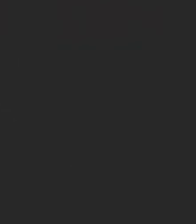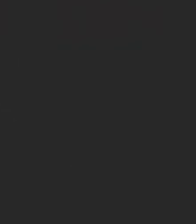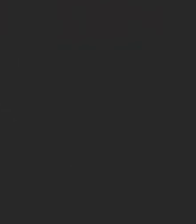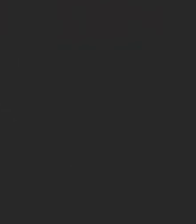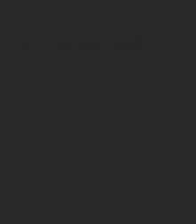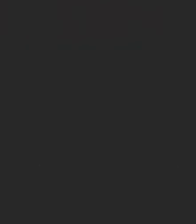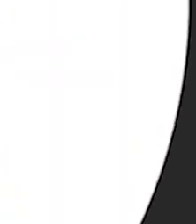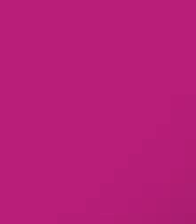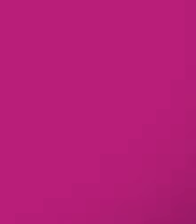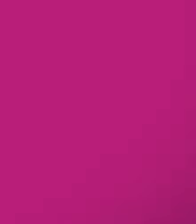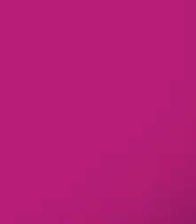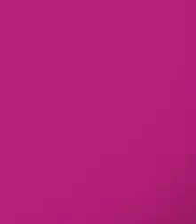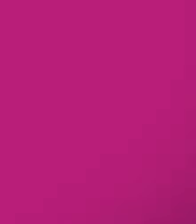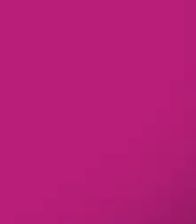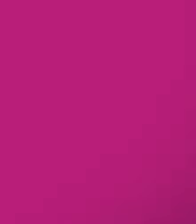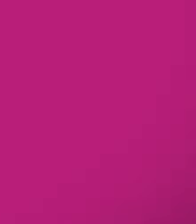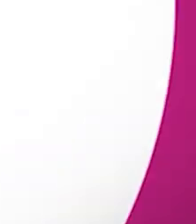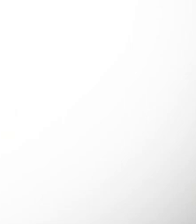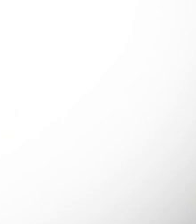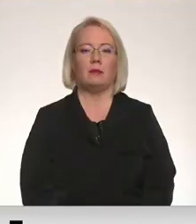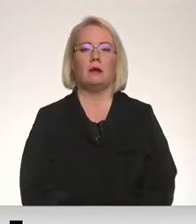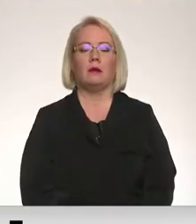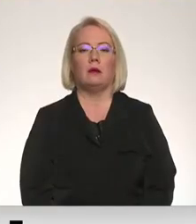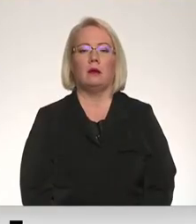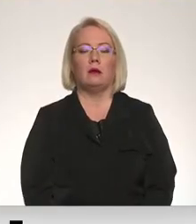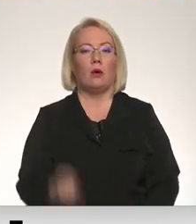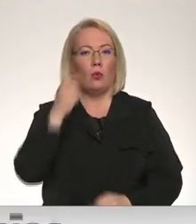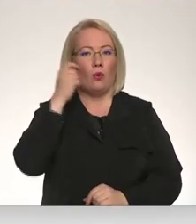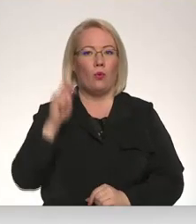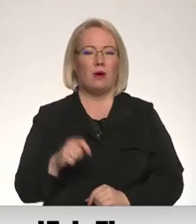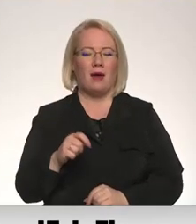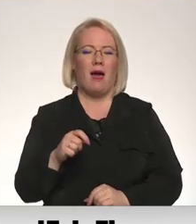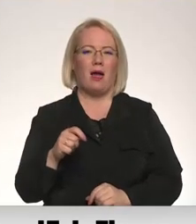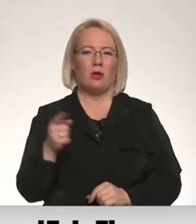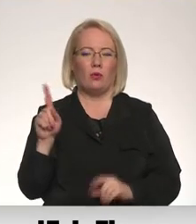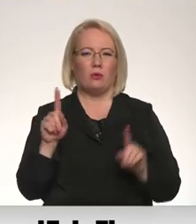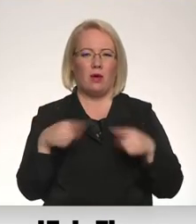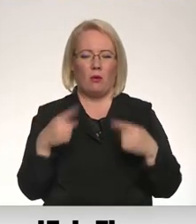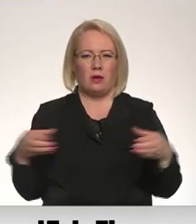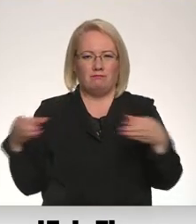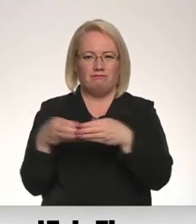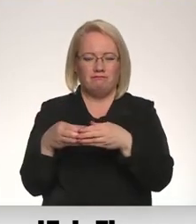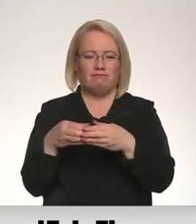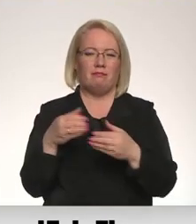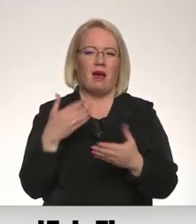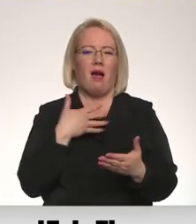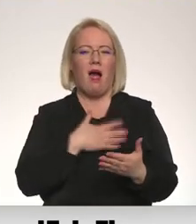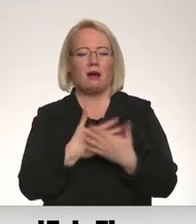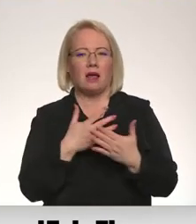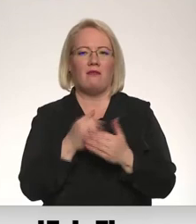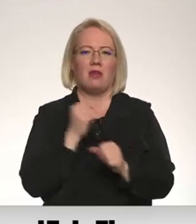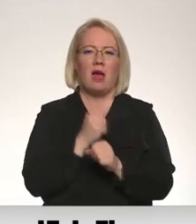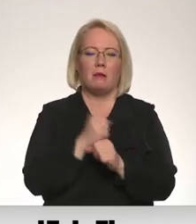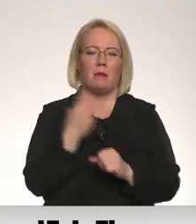Re, viss ēters ir te! Ukraiņu diasporas aktīvā darbība Lielbritānijā rāda, ka